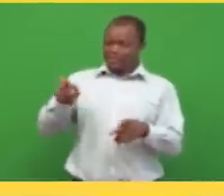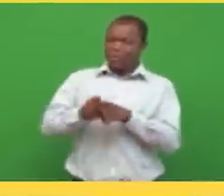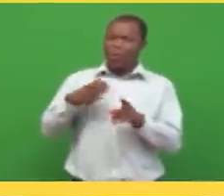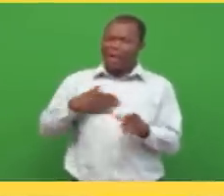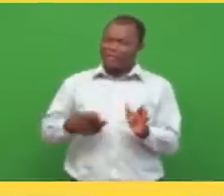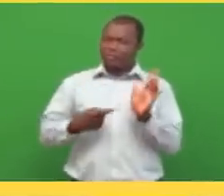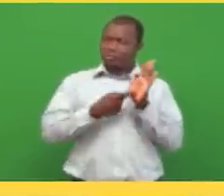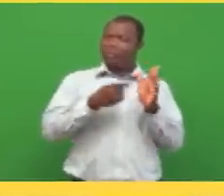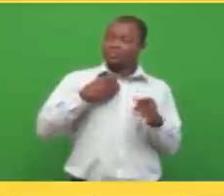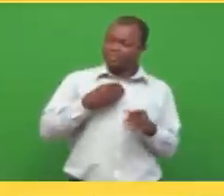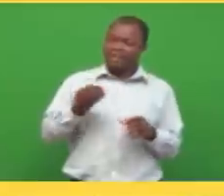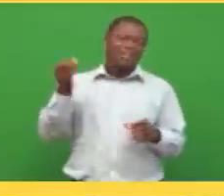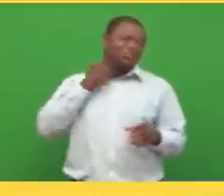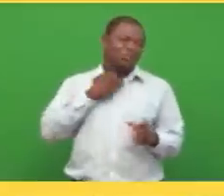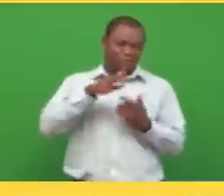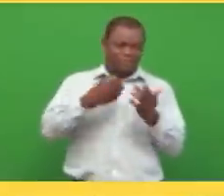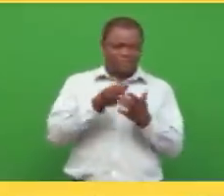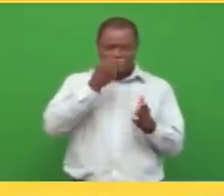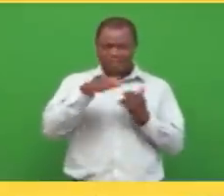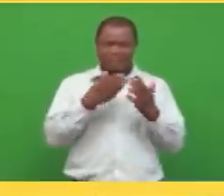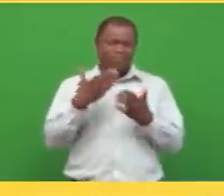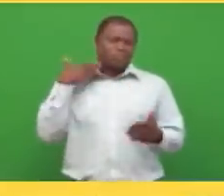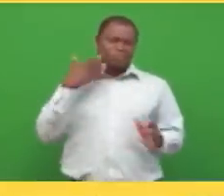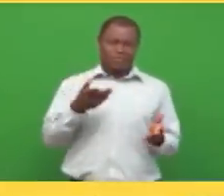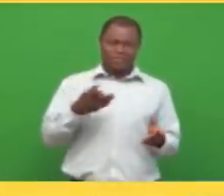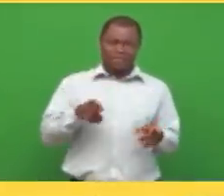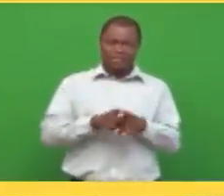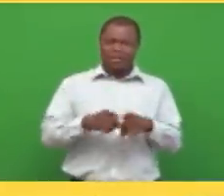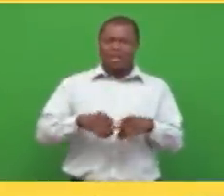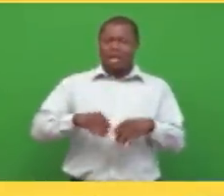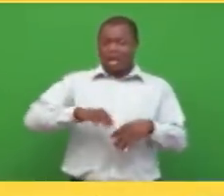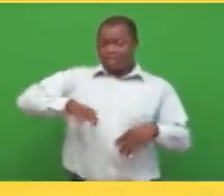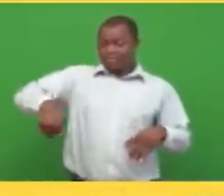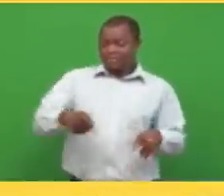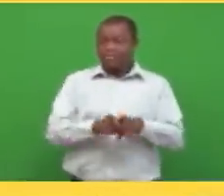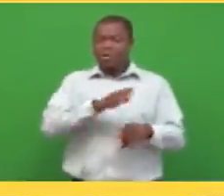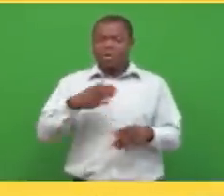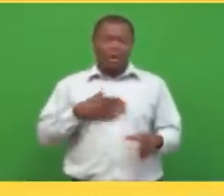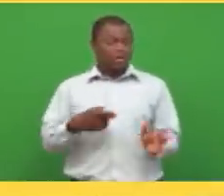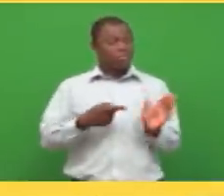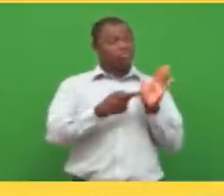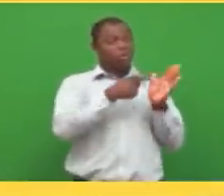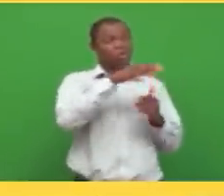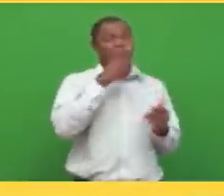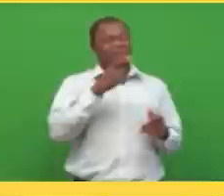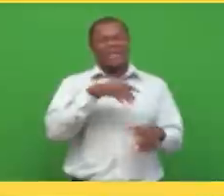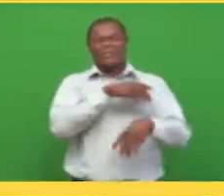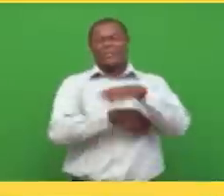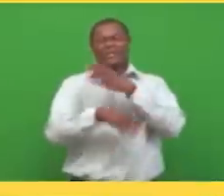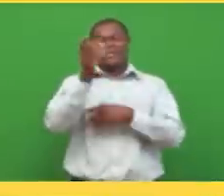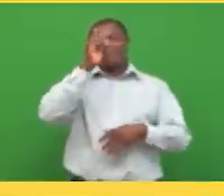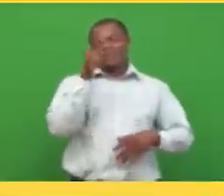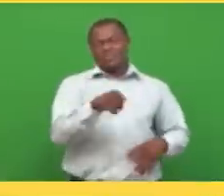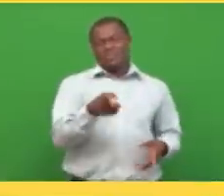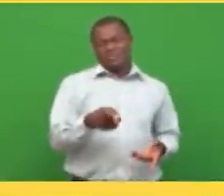zvinhu zvinenge zvakati nakei. Asi pano hama dzangu ini murume vanofanira kuradzwa kunzi aiwa inyope kana nyopora yambotaurwa pai. Tichienderera kumberi